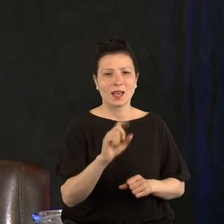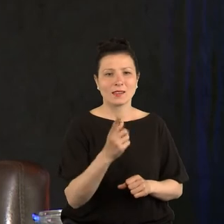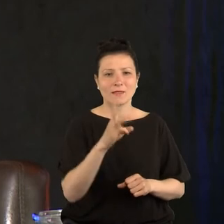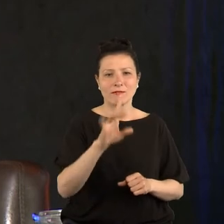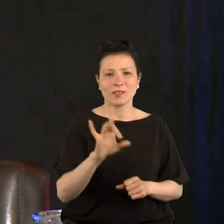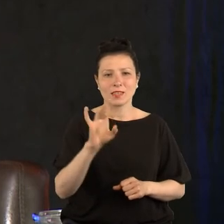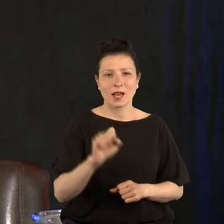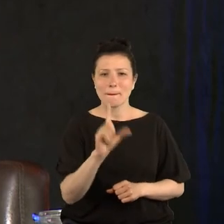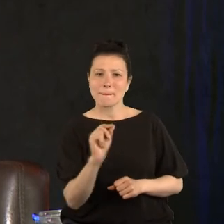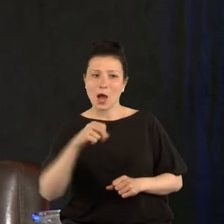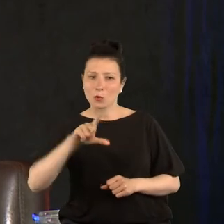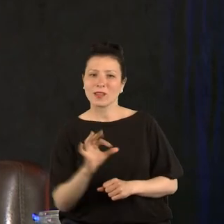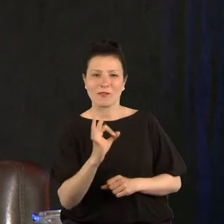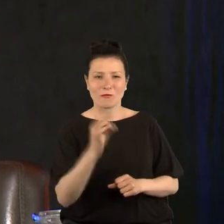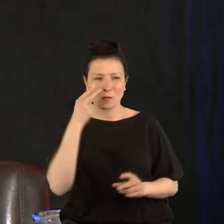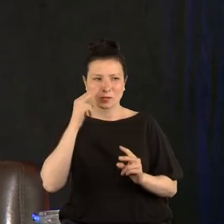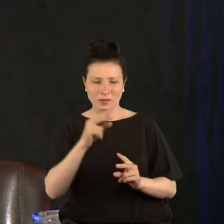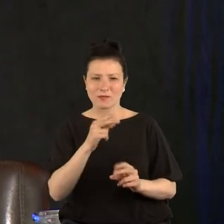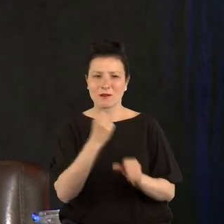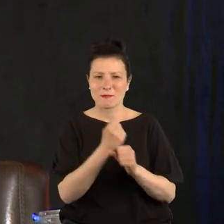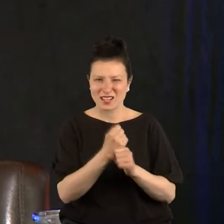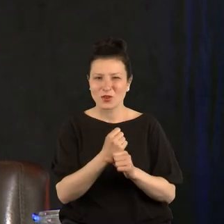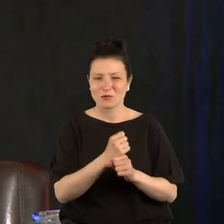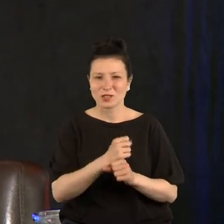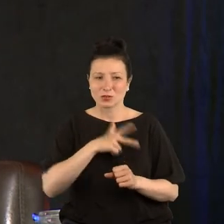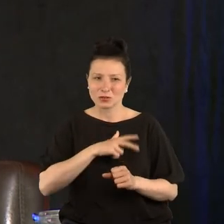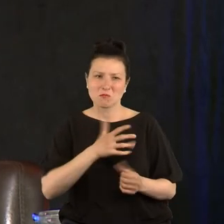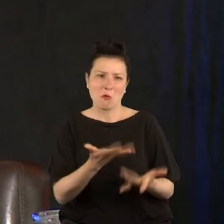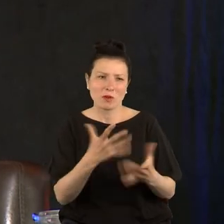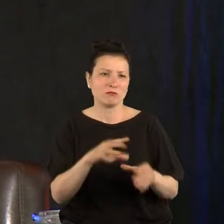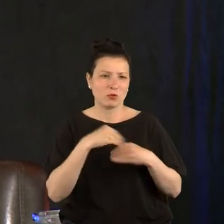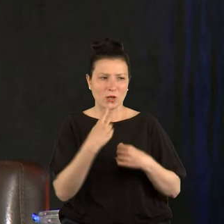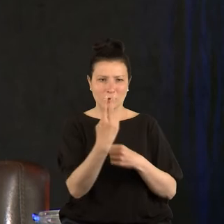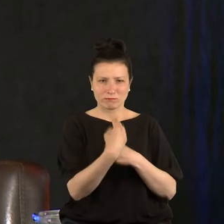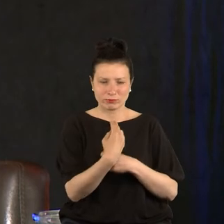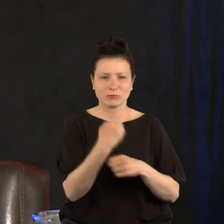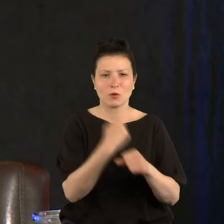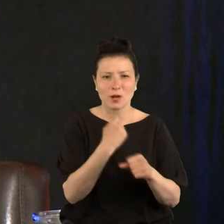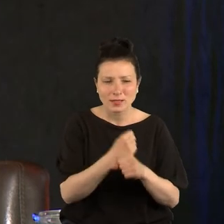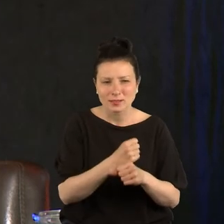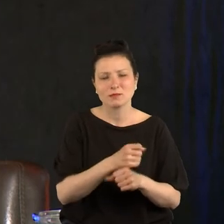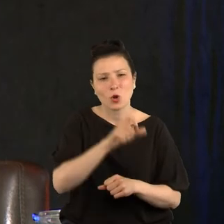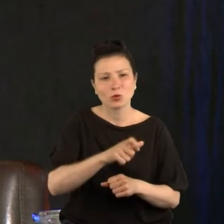ze swojej perspektywy pracownika socjalnego łatwiej przyjęła osobę z niepełnosprawnością, jeszcze taką nietypową.